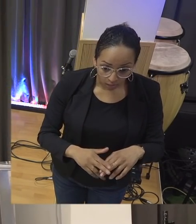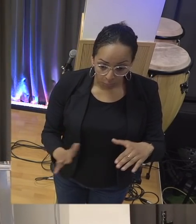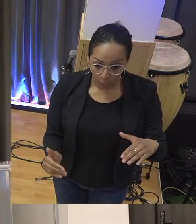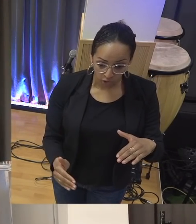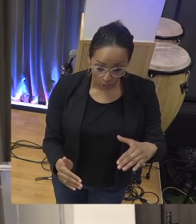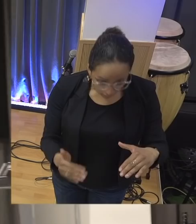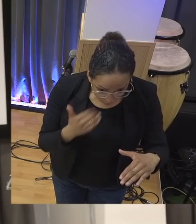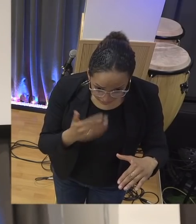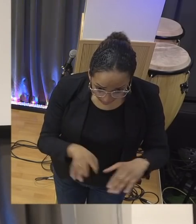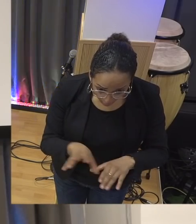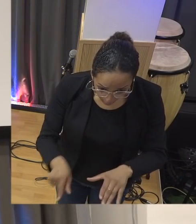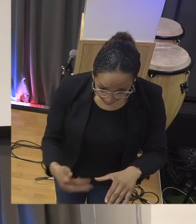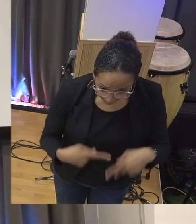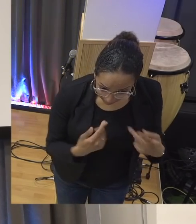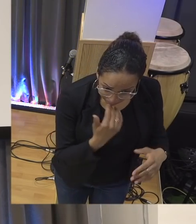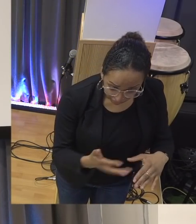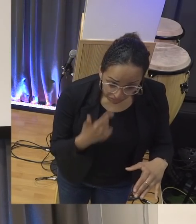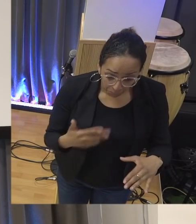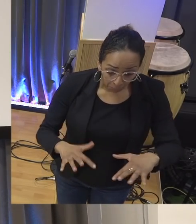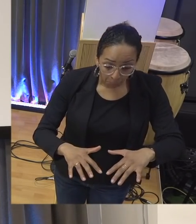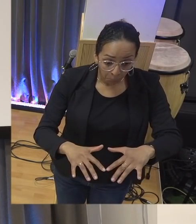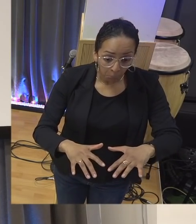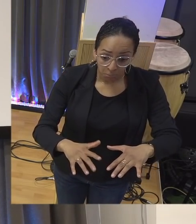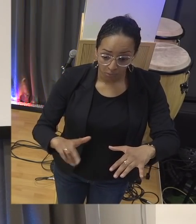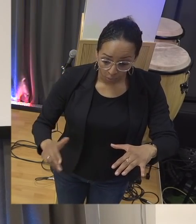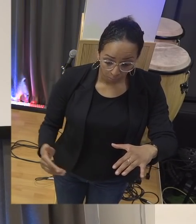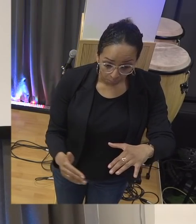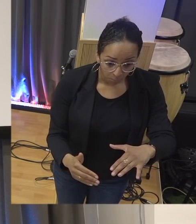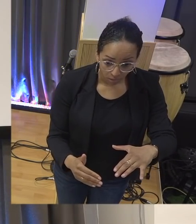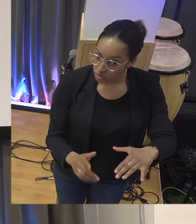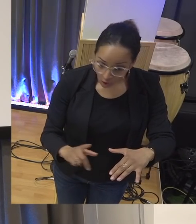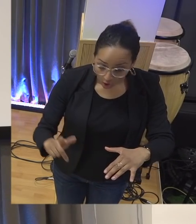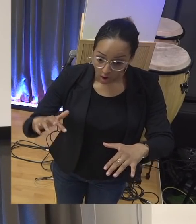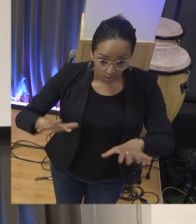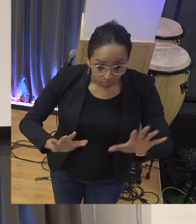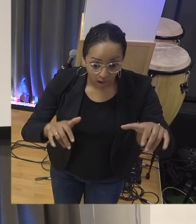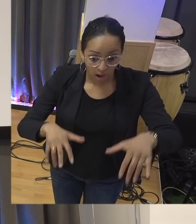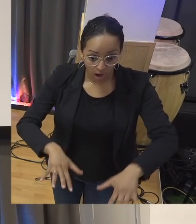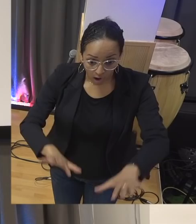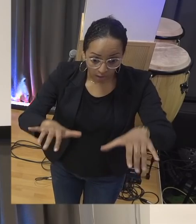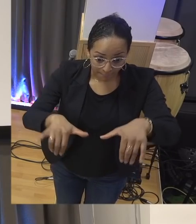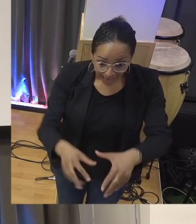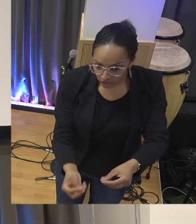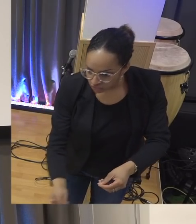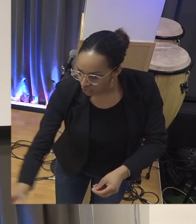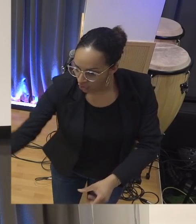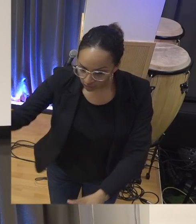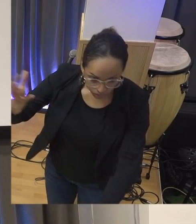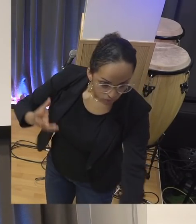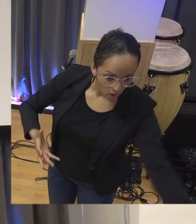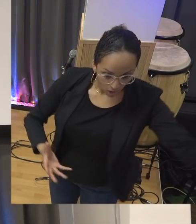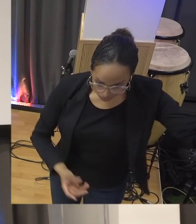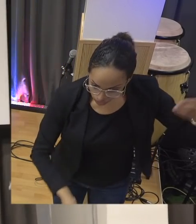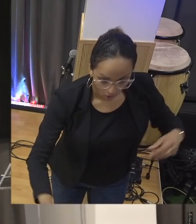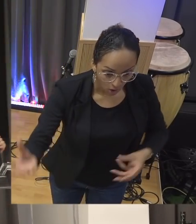vivre là-dedans. La mer de Galilée, elle reçoit, elle redistribue. Si je garde pour moi, je tombe dans l'obésité spirituelle,